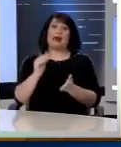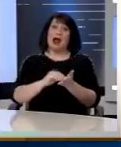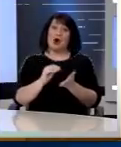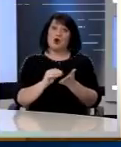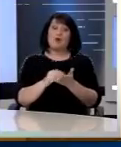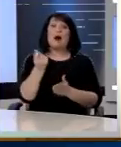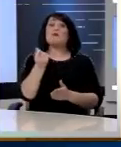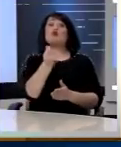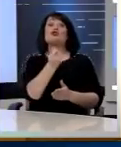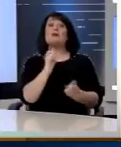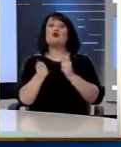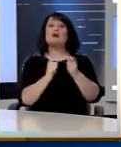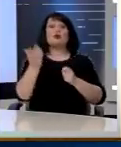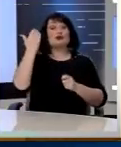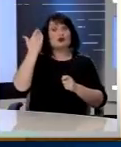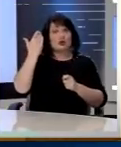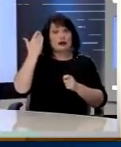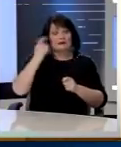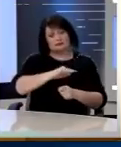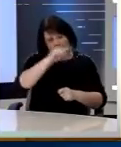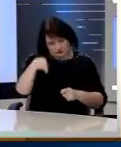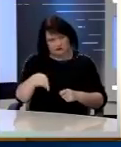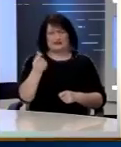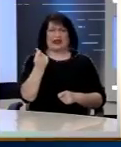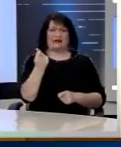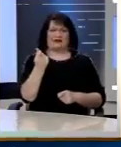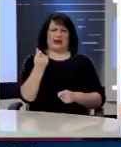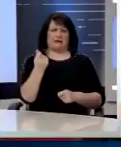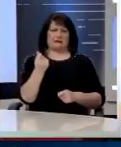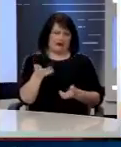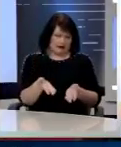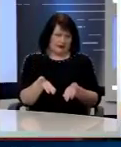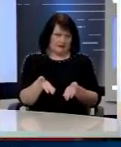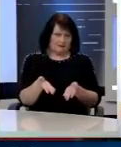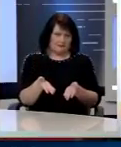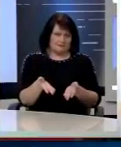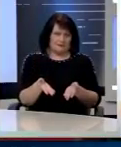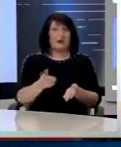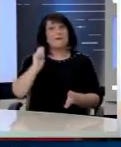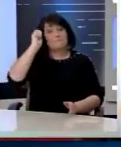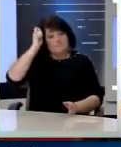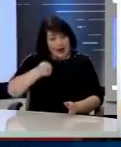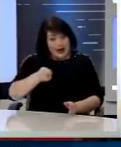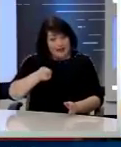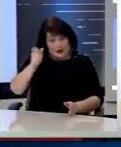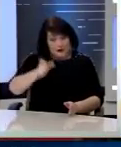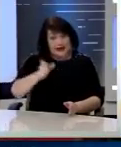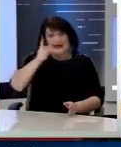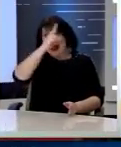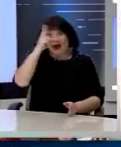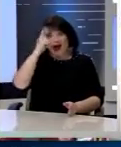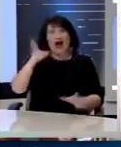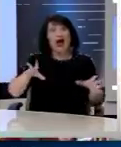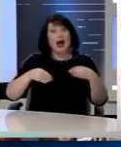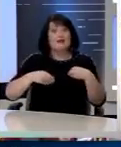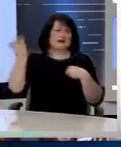και τα ποσά που δόθηκαν τότε για να φτάσουμε στην τιμή αυτή, που παραδέχονται οι ίδιοι Σαουδάραβες ότι